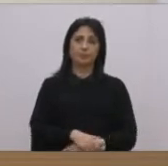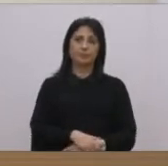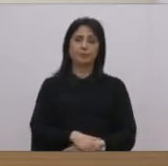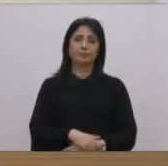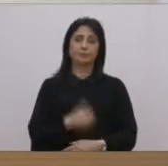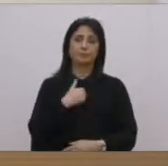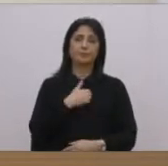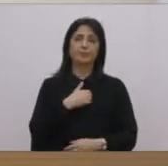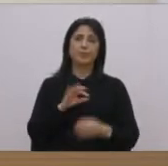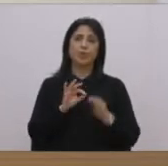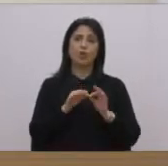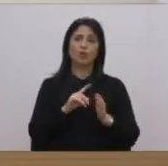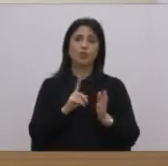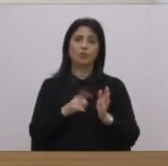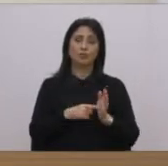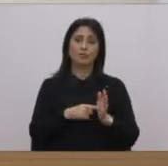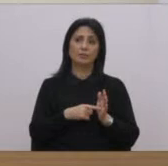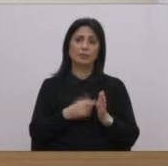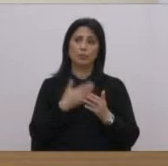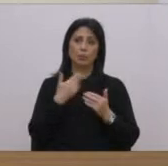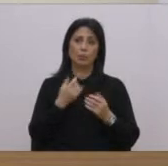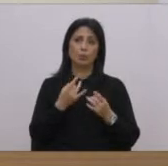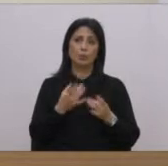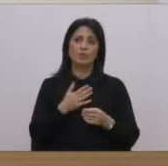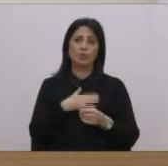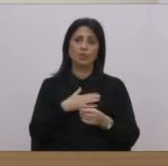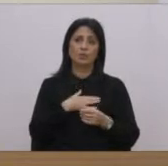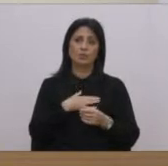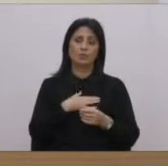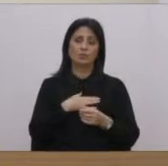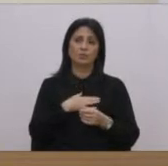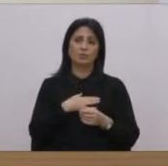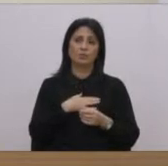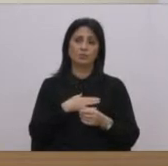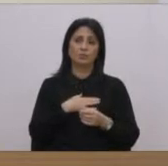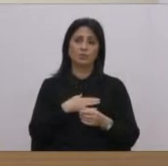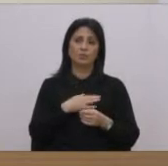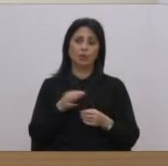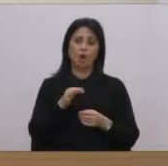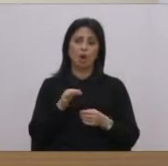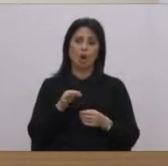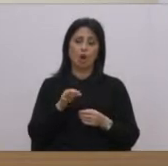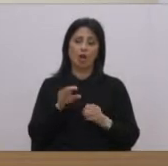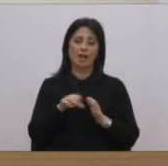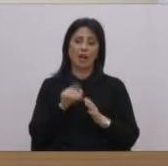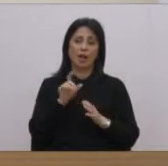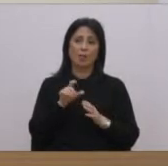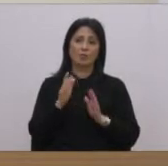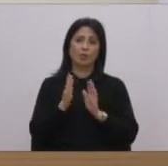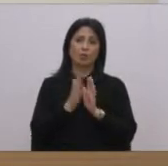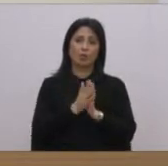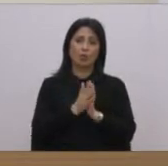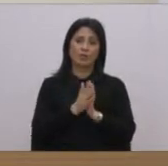მე კონკრეტული შეკითხვა არ მაქვს, უბრალოდ მინდა ჩემი ოლქის